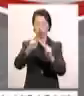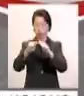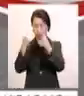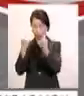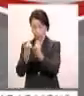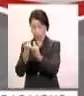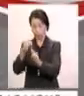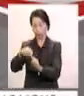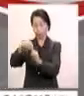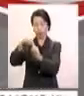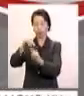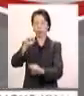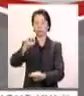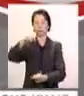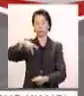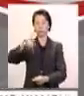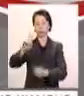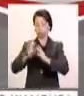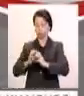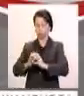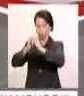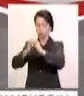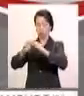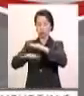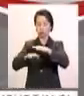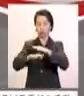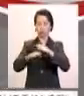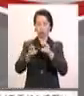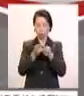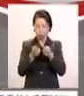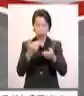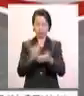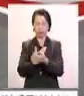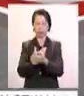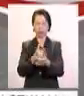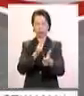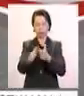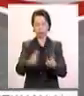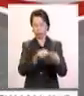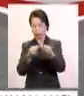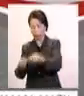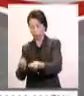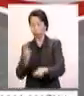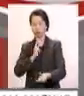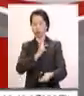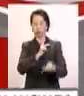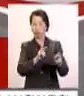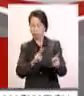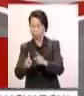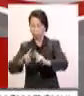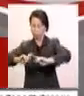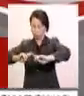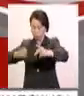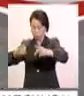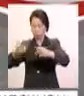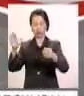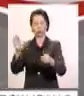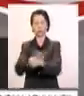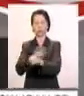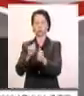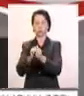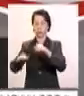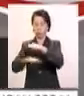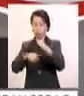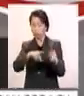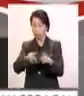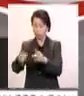Purpose Vehicle SPV diwujudkan di bawah pengurusan baharu. Kelulusan diberi Kabinet sebagai pelan pemulihan menyeluruh. Di bawah pelan